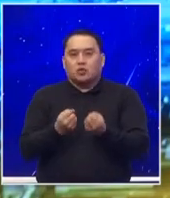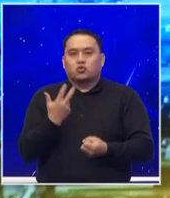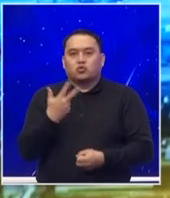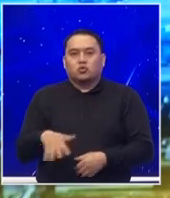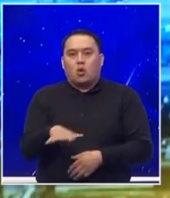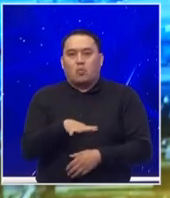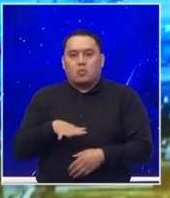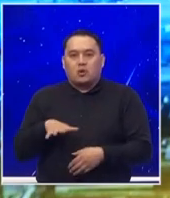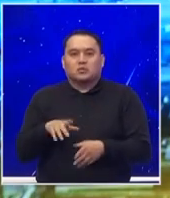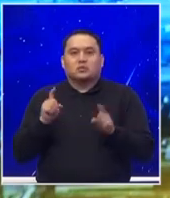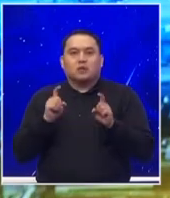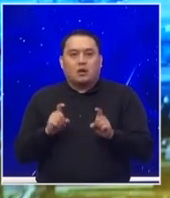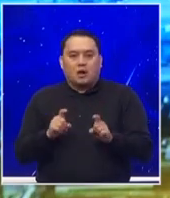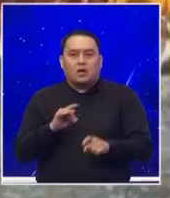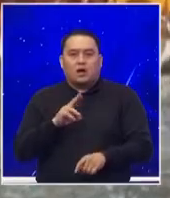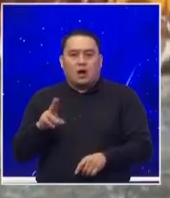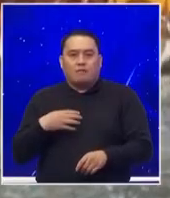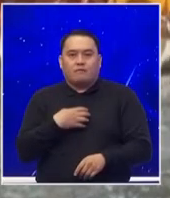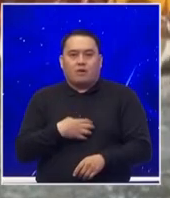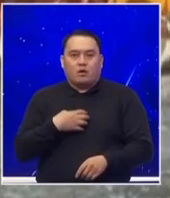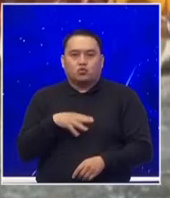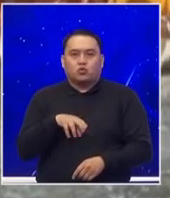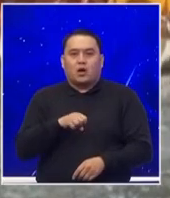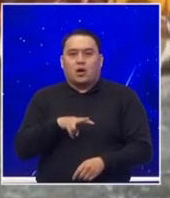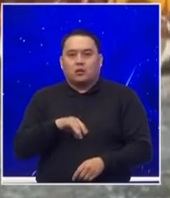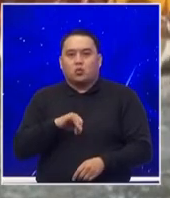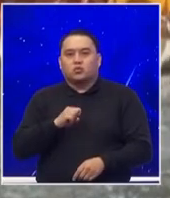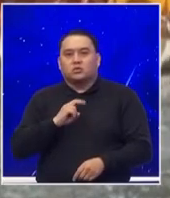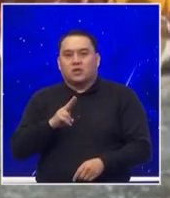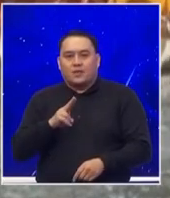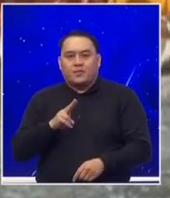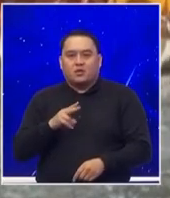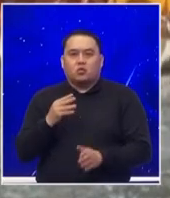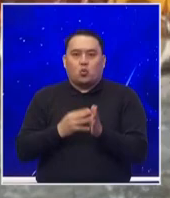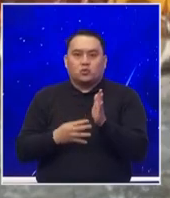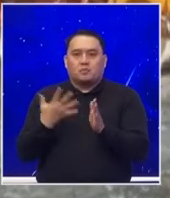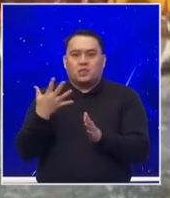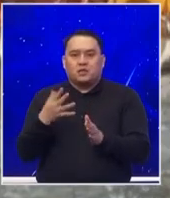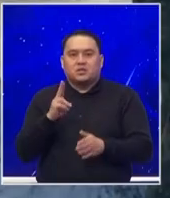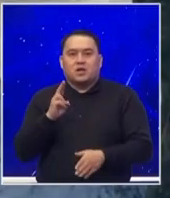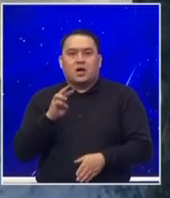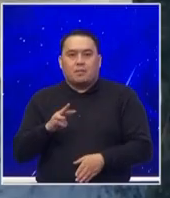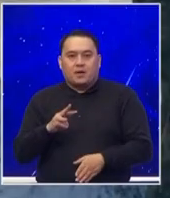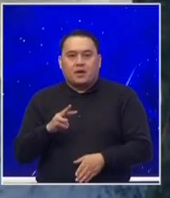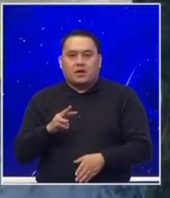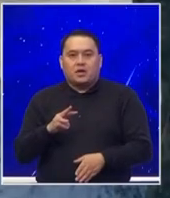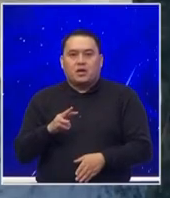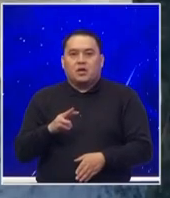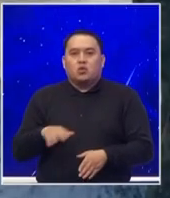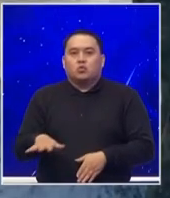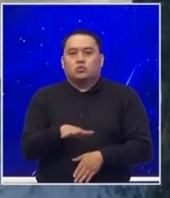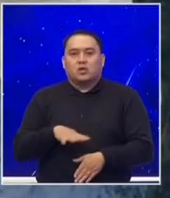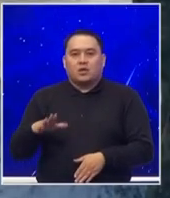аумағында тіркелген. Ең қиыны республикалық маңызы бар Шарал Достық автожолының 95-ші шақырымда, яғни Ырғайты учаскесінде